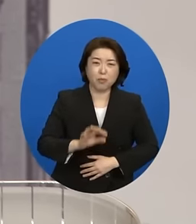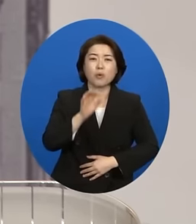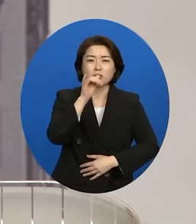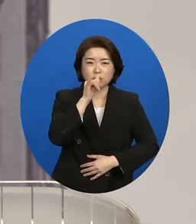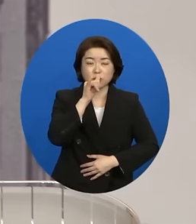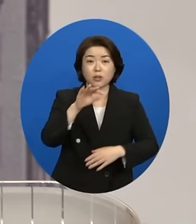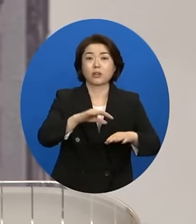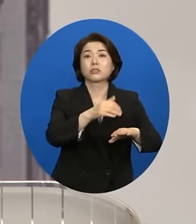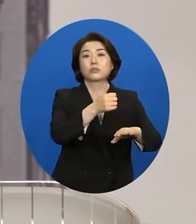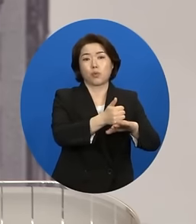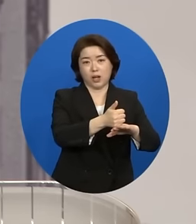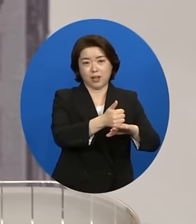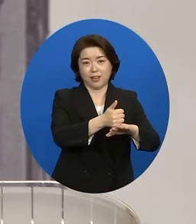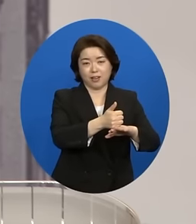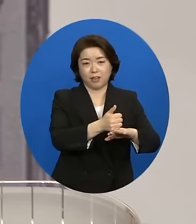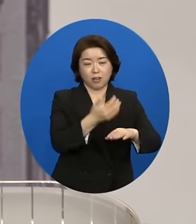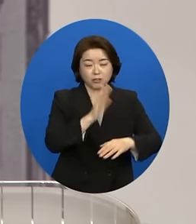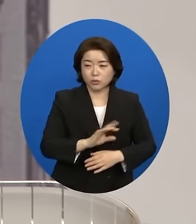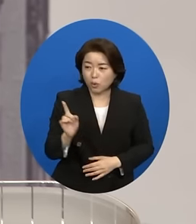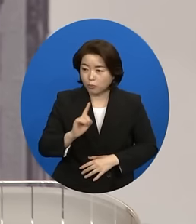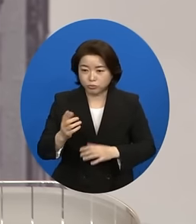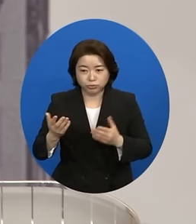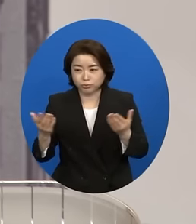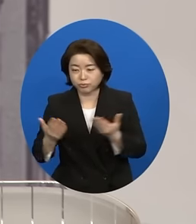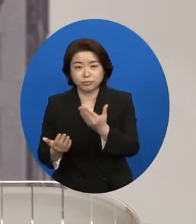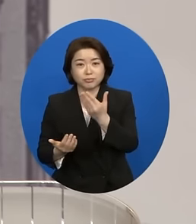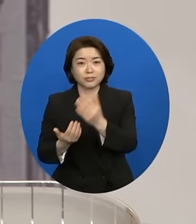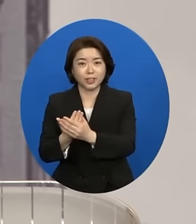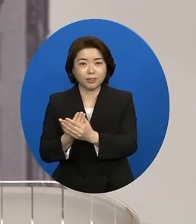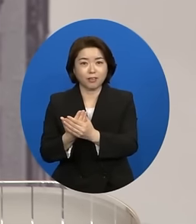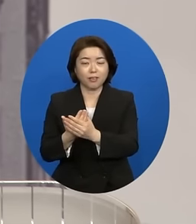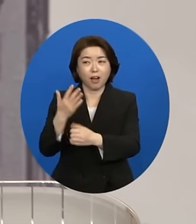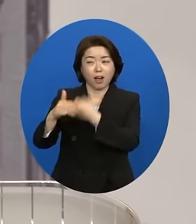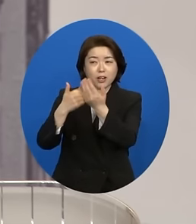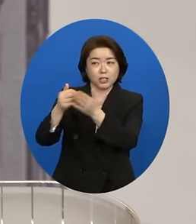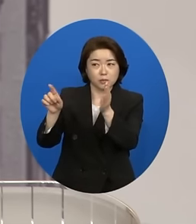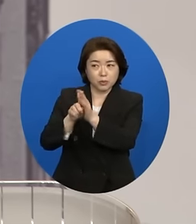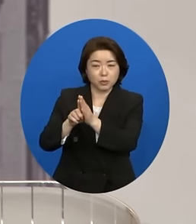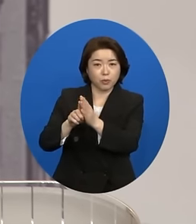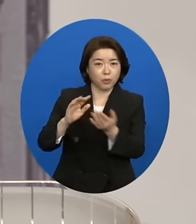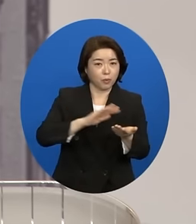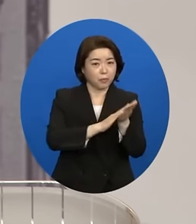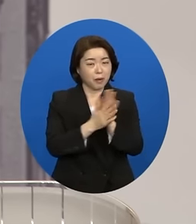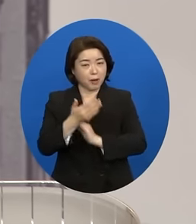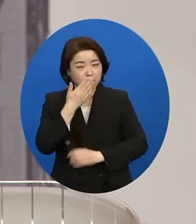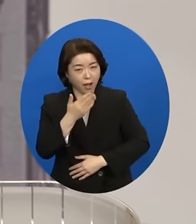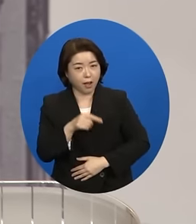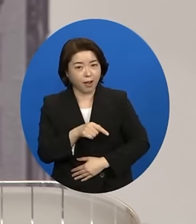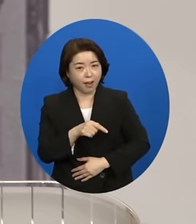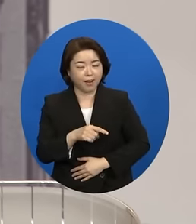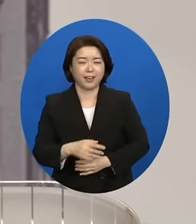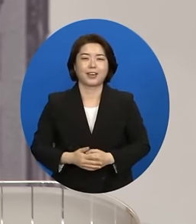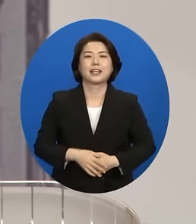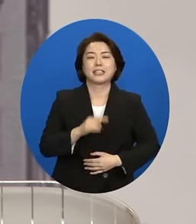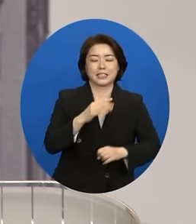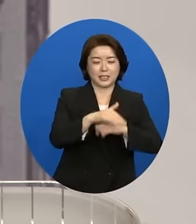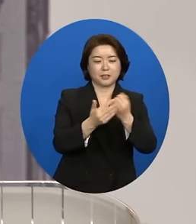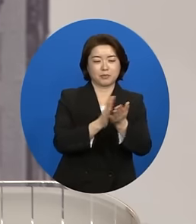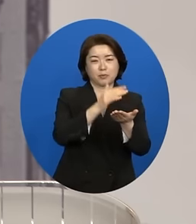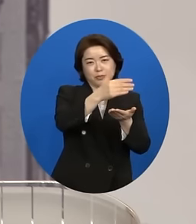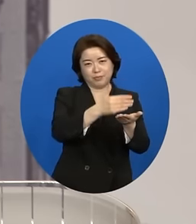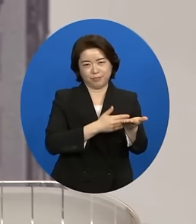왕이 하나님을 믿을 수 있었고 변할 수 있었을까? 굉장히 궁금하죠. 그것이 오늘 본문의